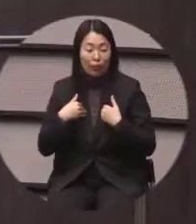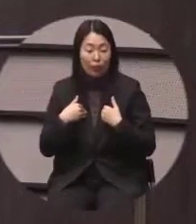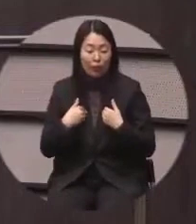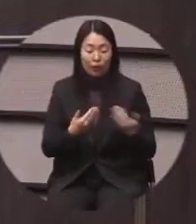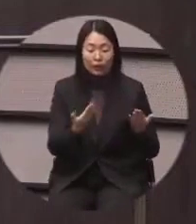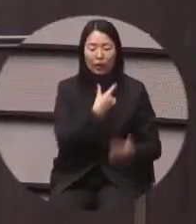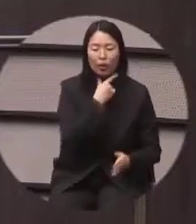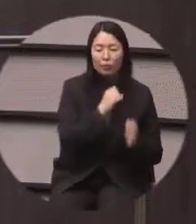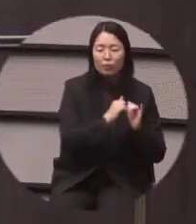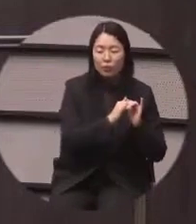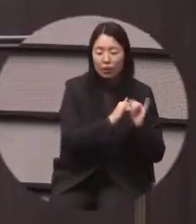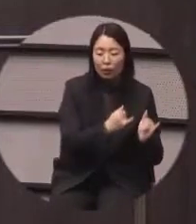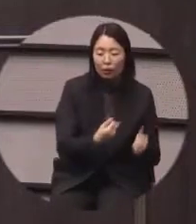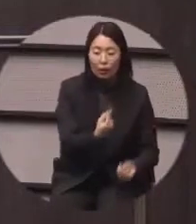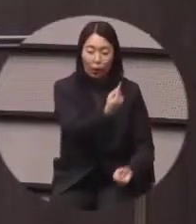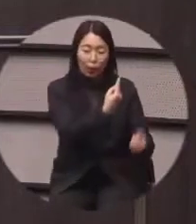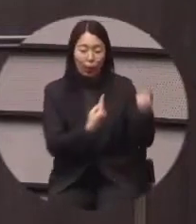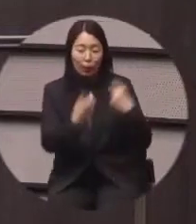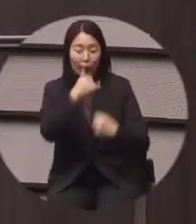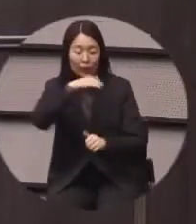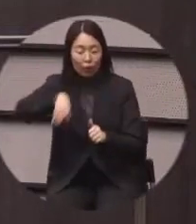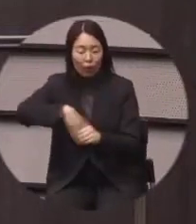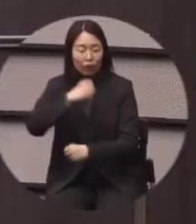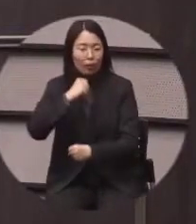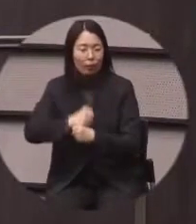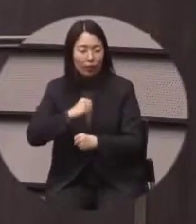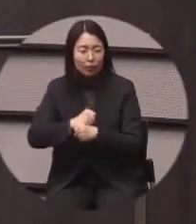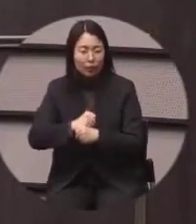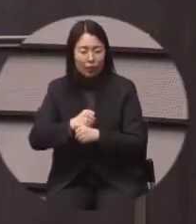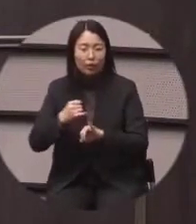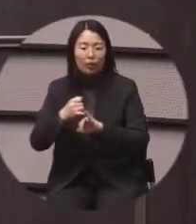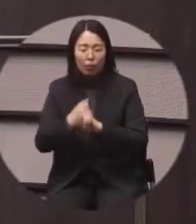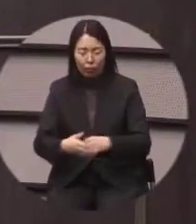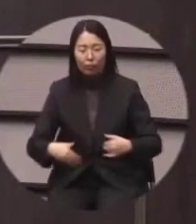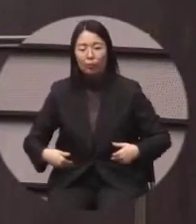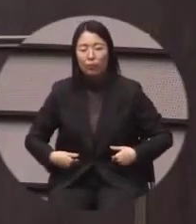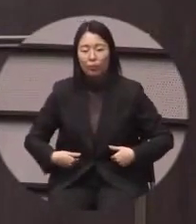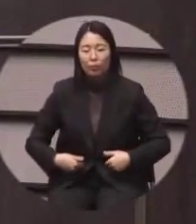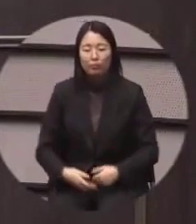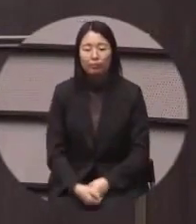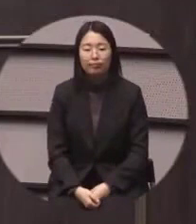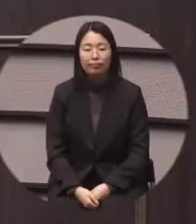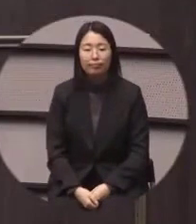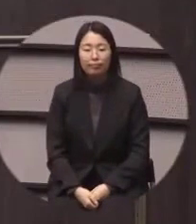일자리를 제공할 수 있는 환경을 조성해 생계 문제 해결에 나서는 것입니다.